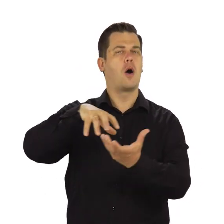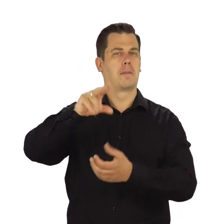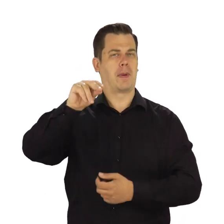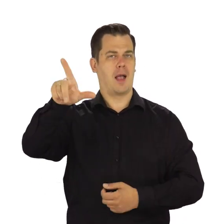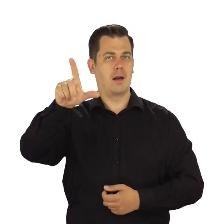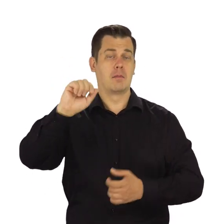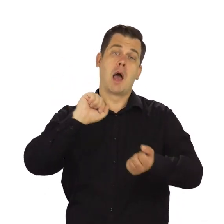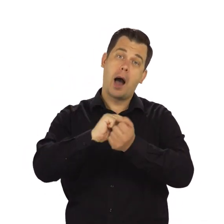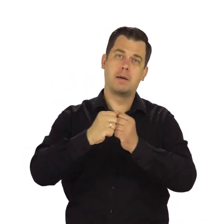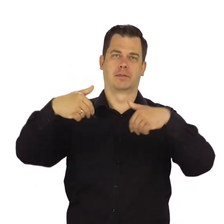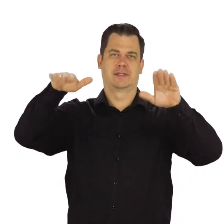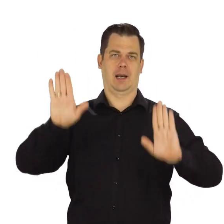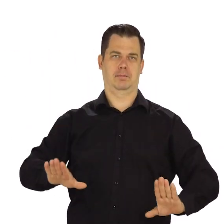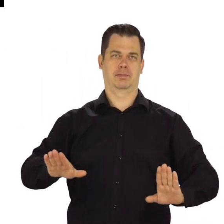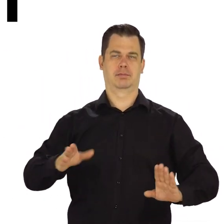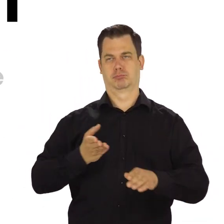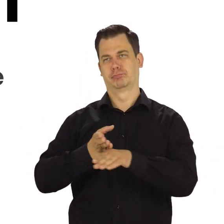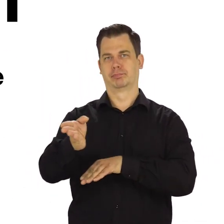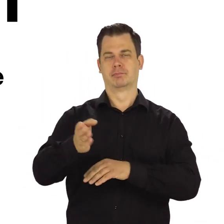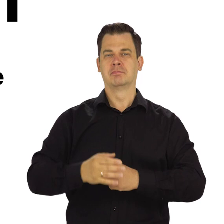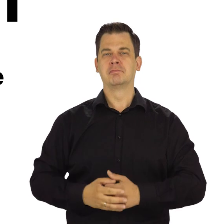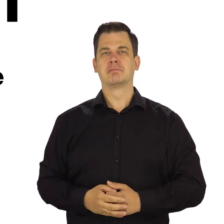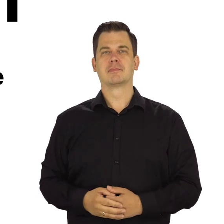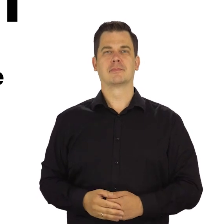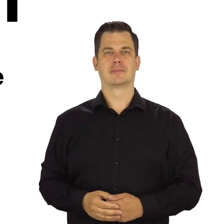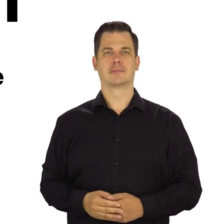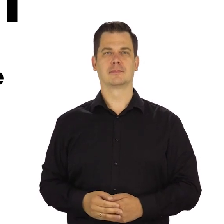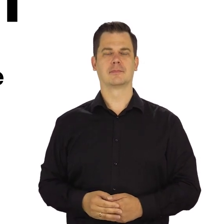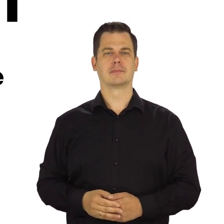możesz kupić w sklepie na orange.pl lub w naszych salonach.